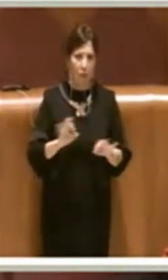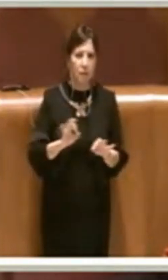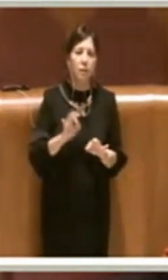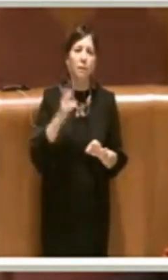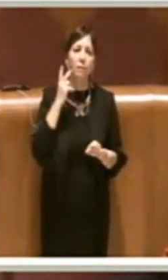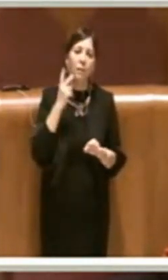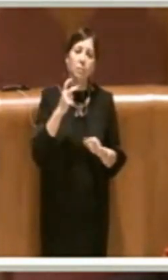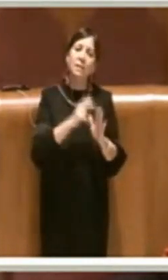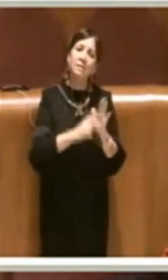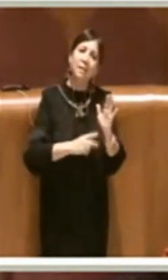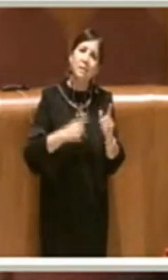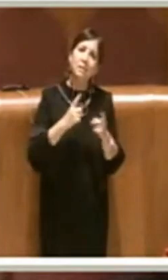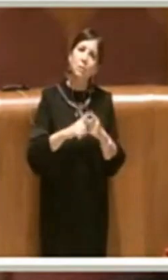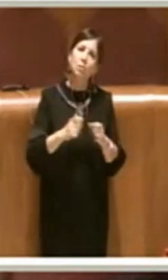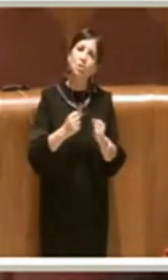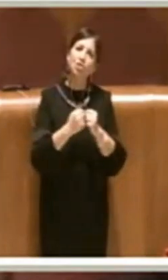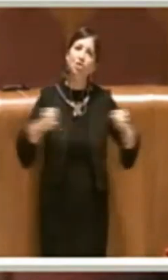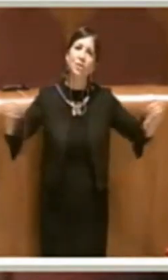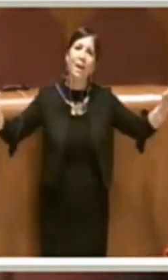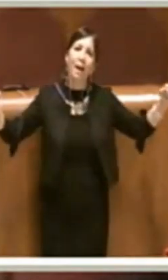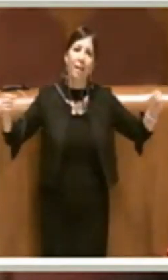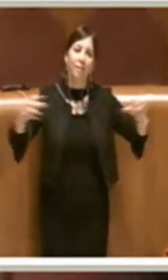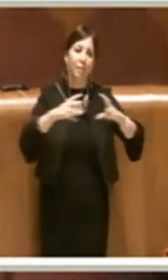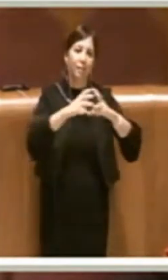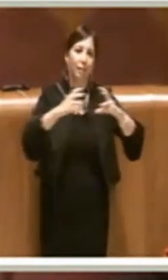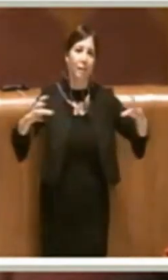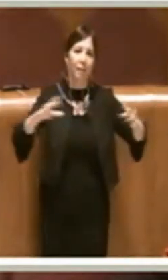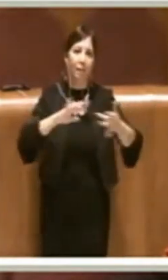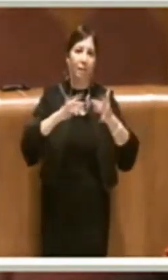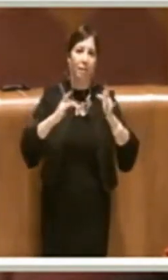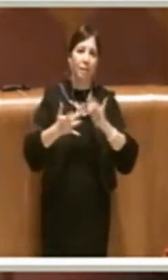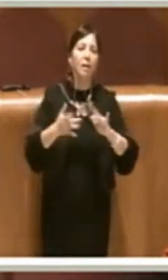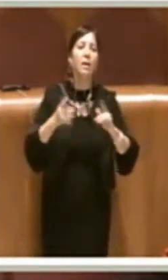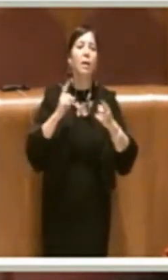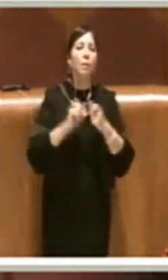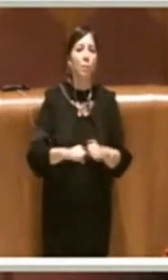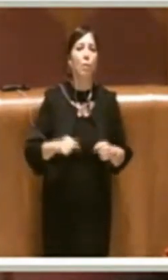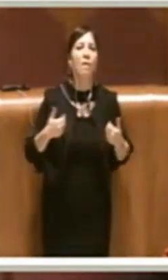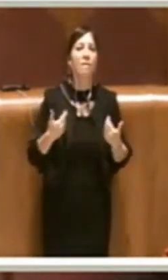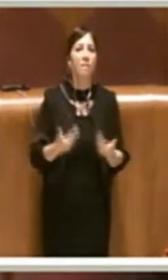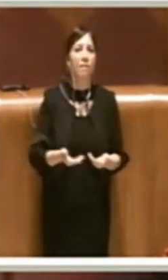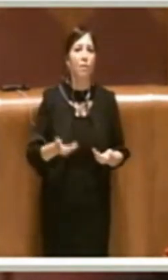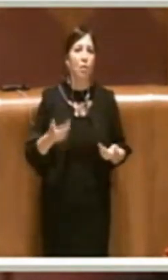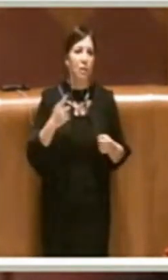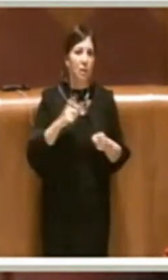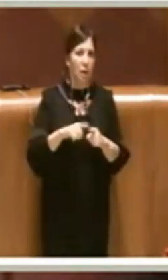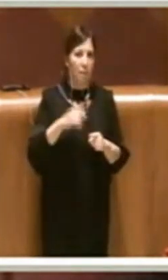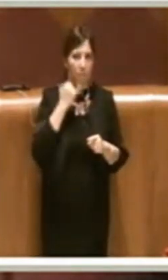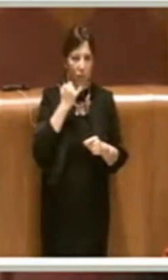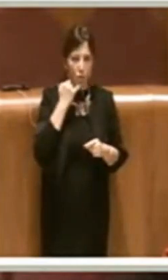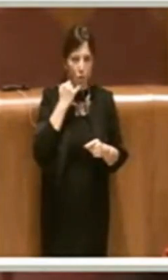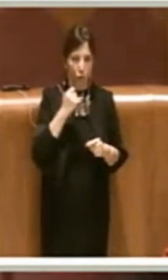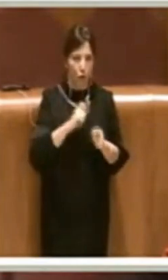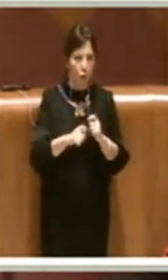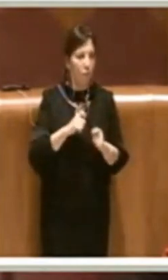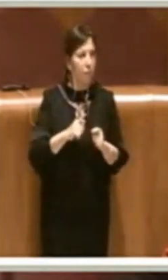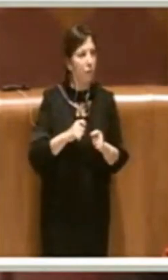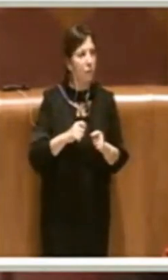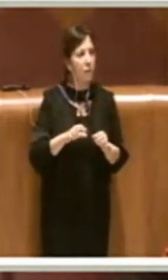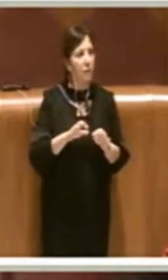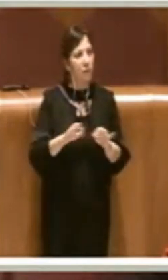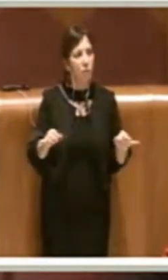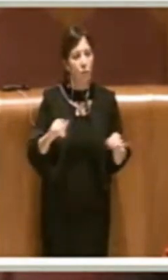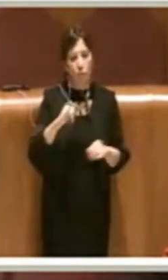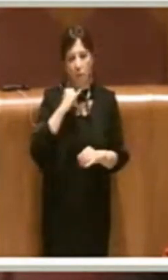una tassa sui giganti di internet che possa favorire il piccolo commercio. È una piccola